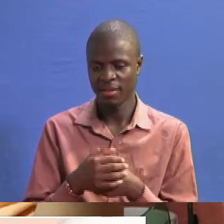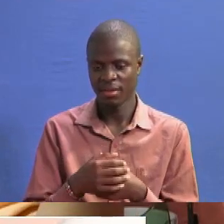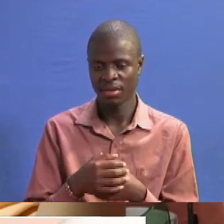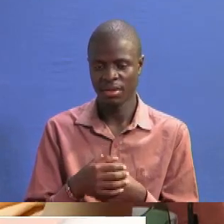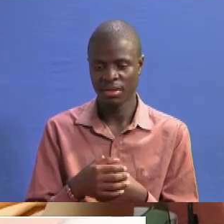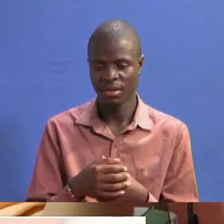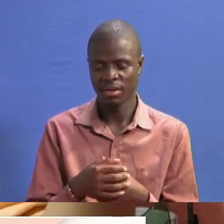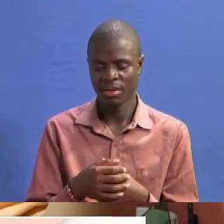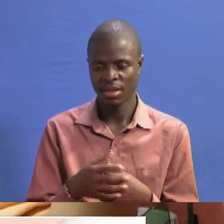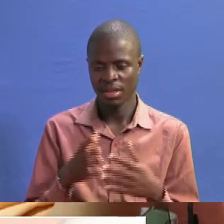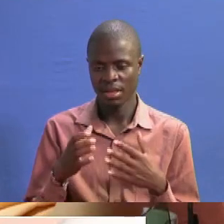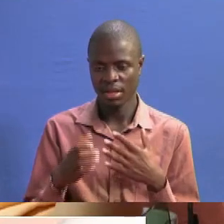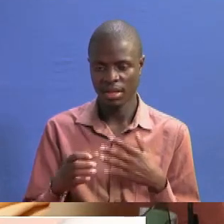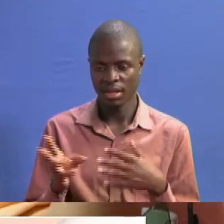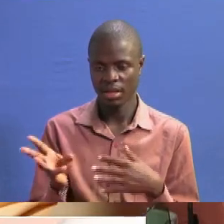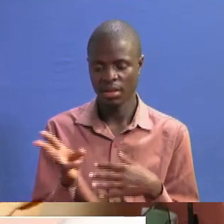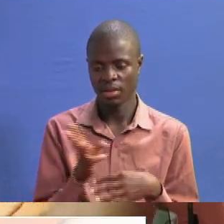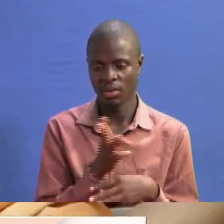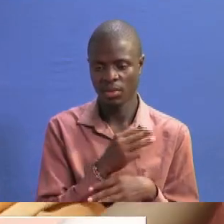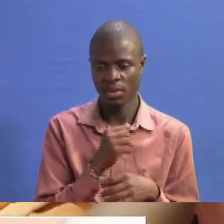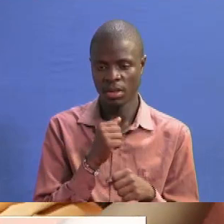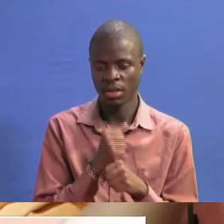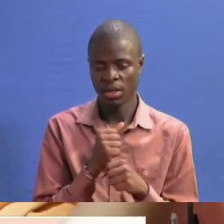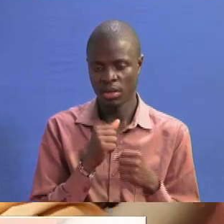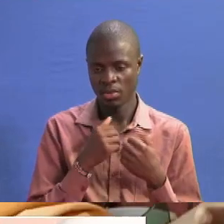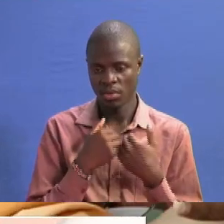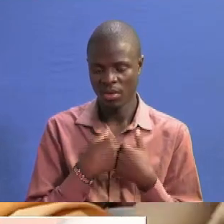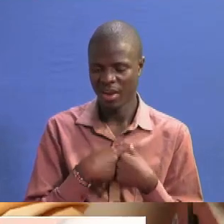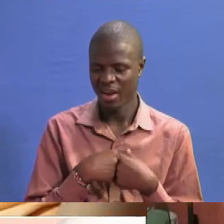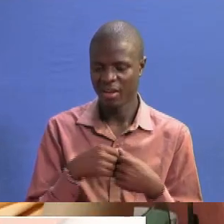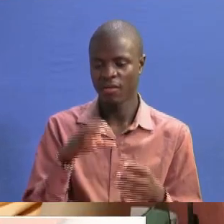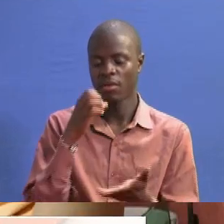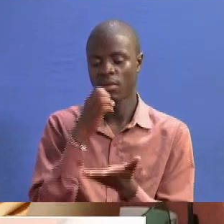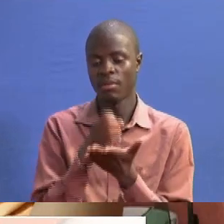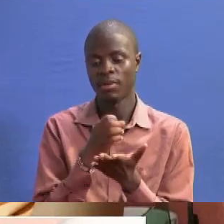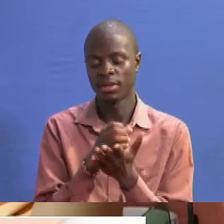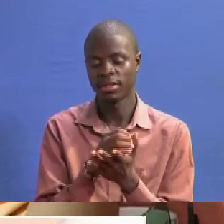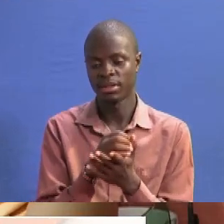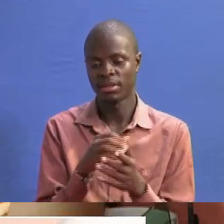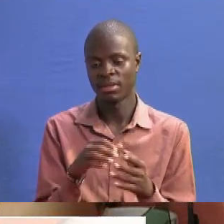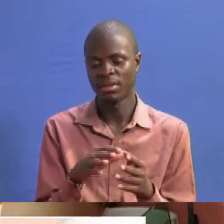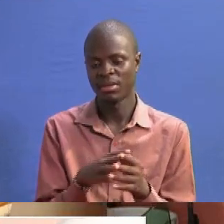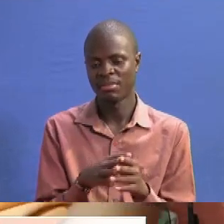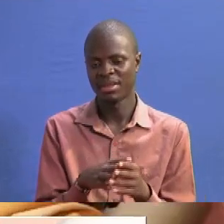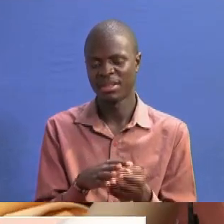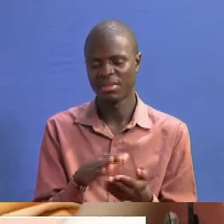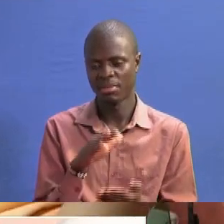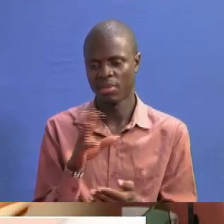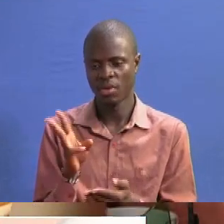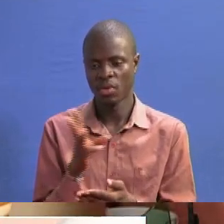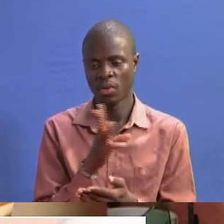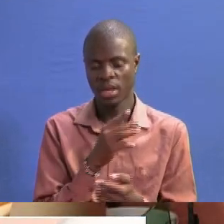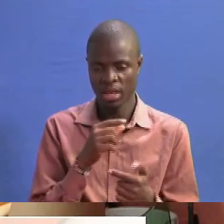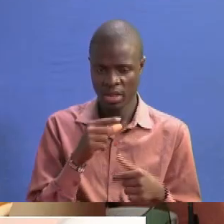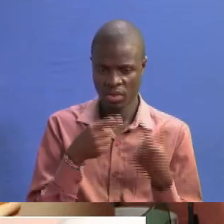So eventually watu na end up kukuwa na bottles hata kama tuendi out kuzi outsource. But sana sana kwa outsource huenda kwa madump